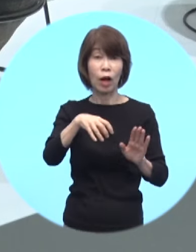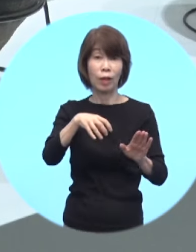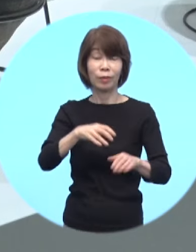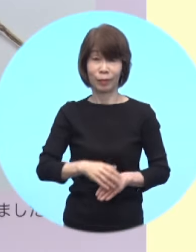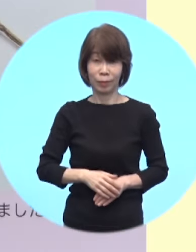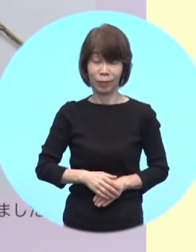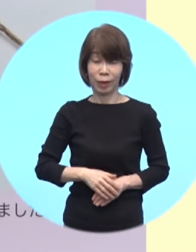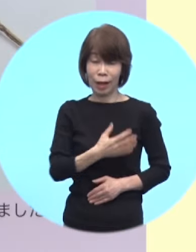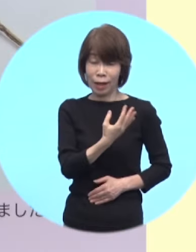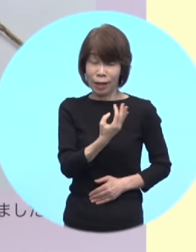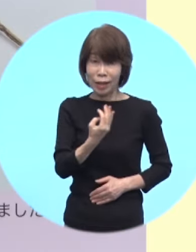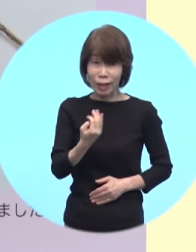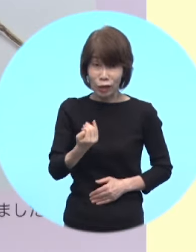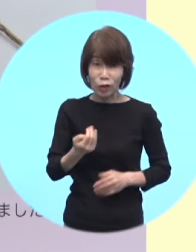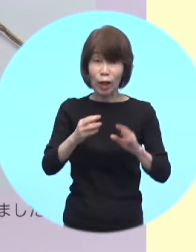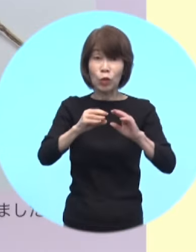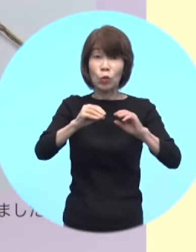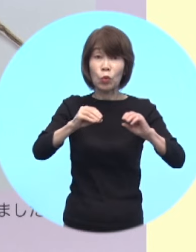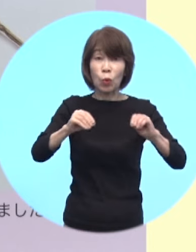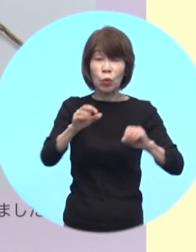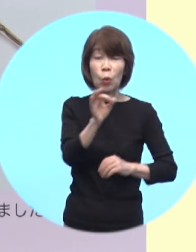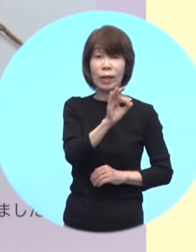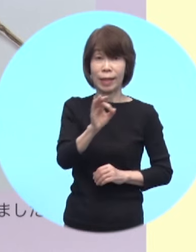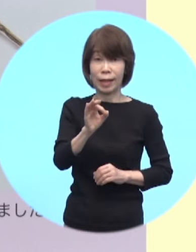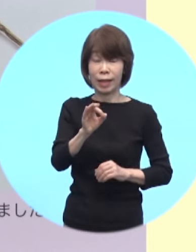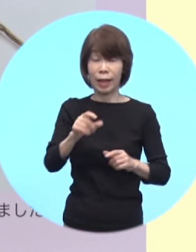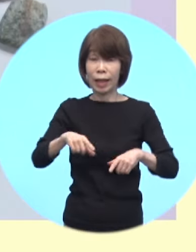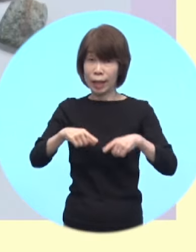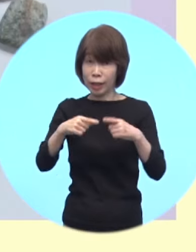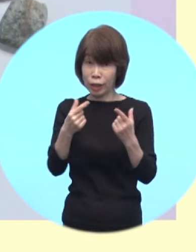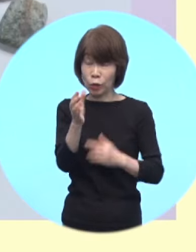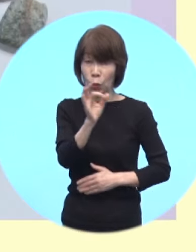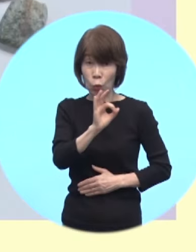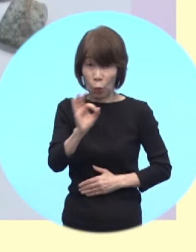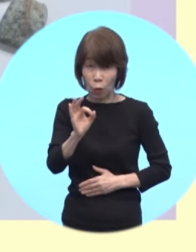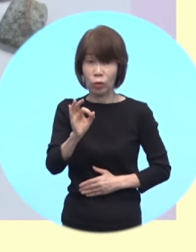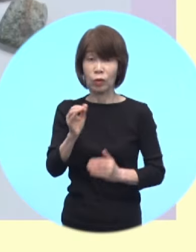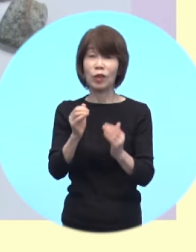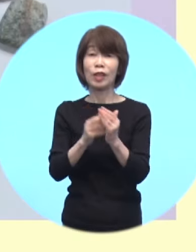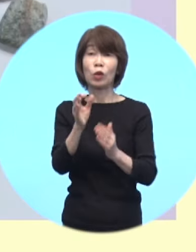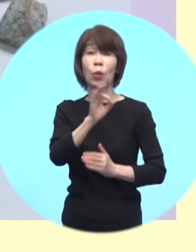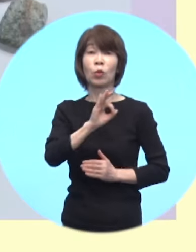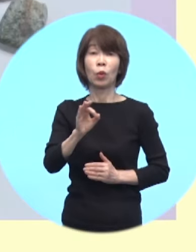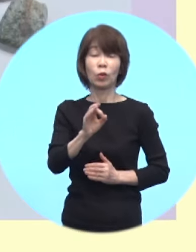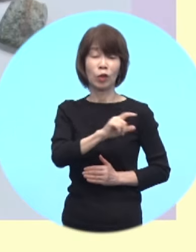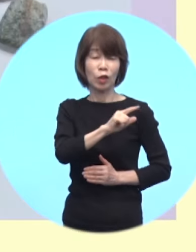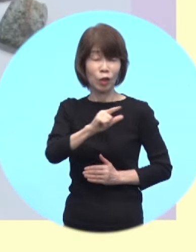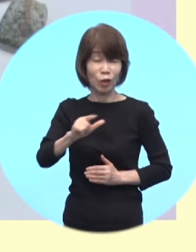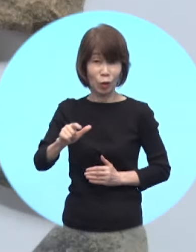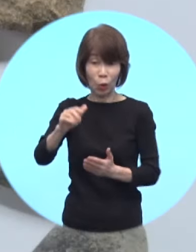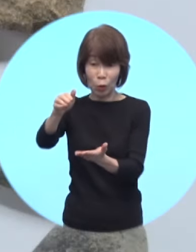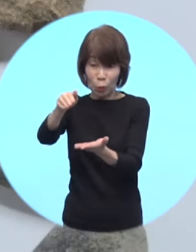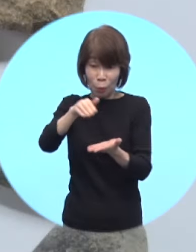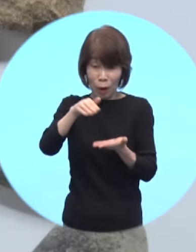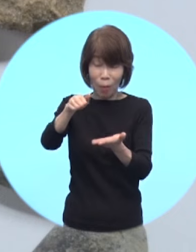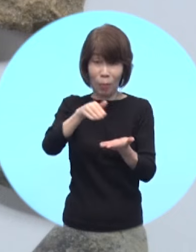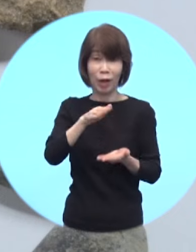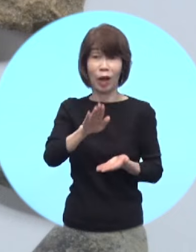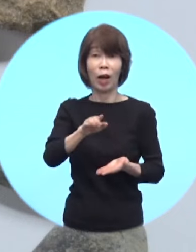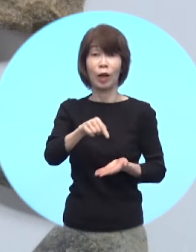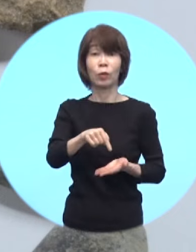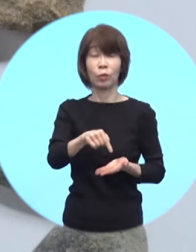器であったり木の道具、石の道具、たくさんの出土品が見つかってます。 その出土品